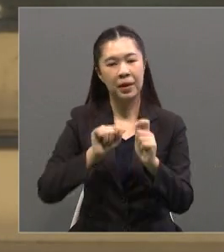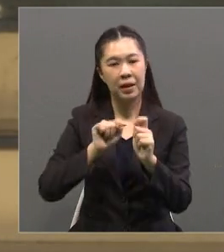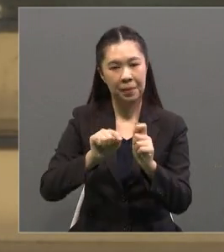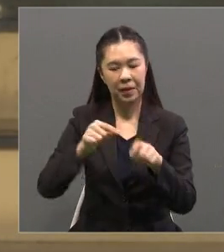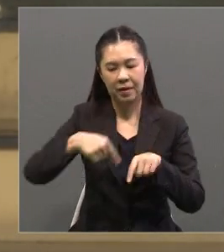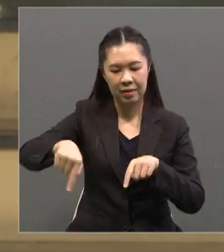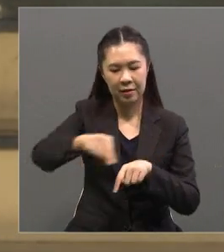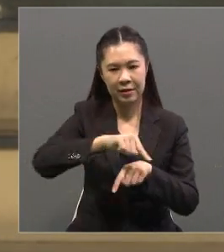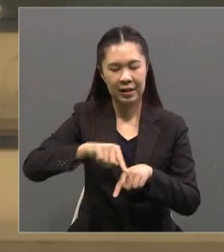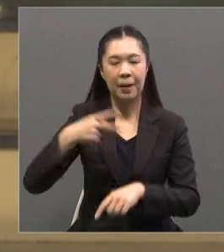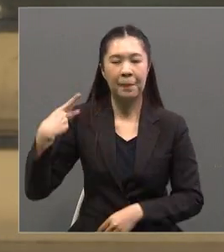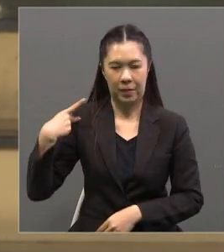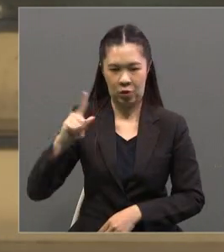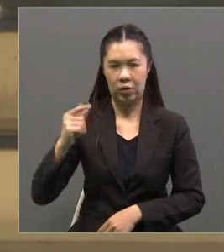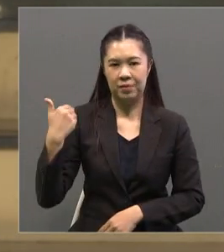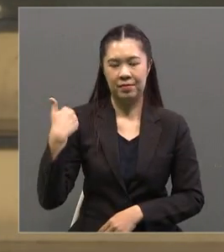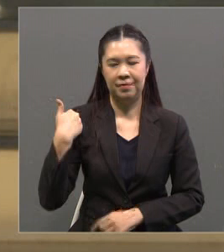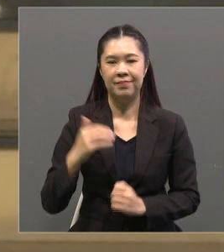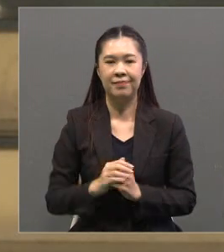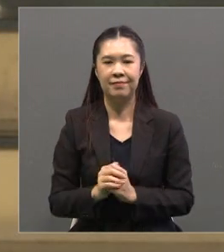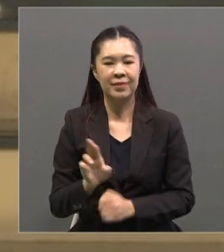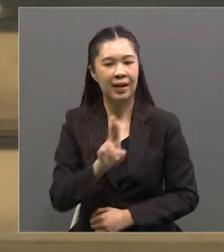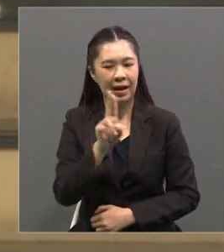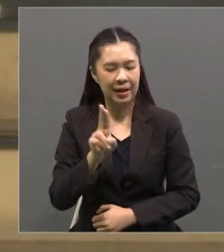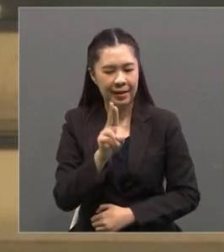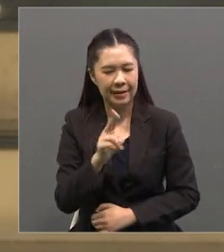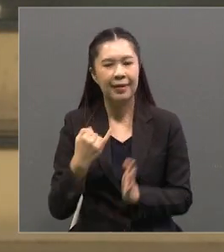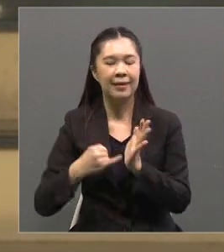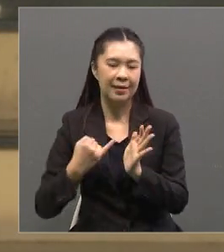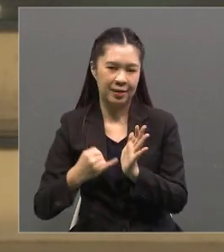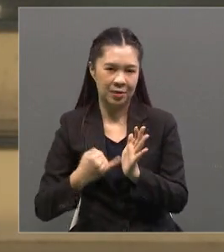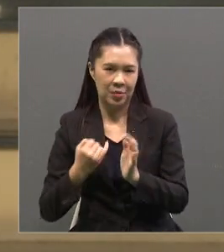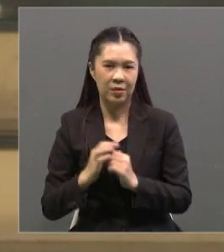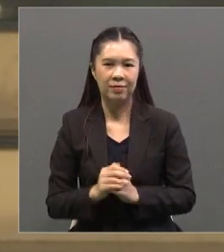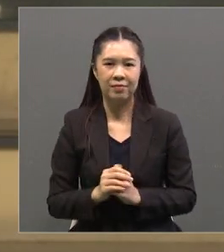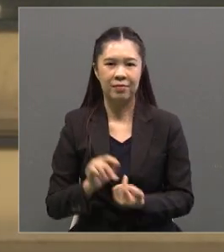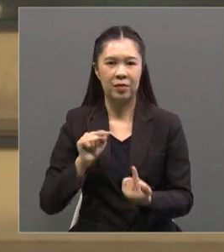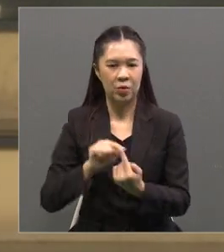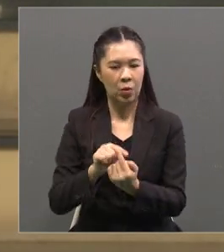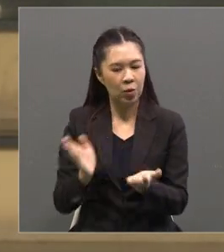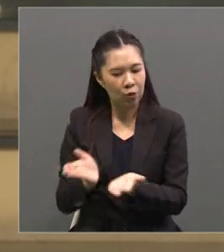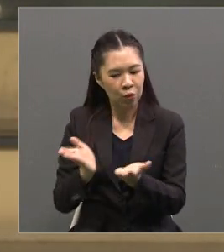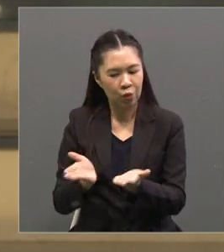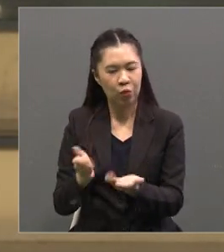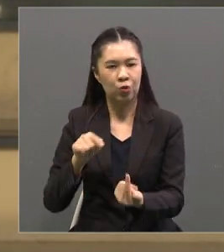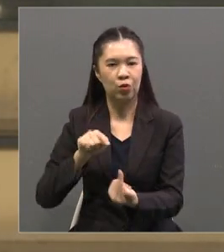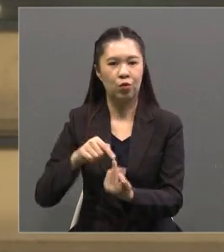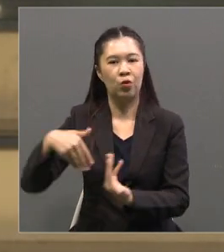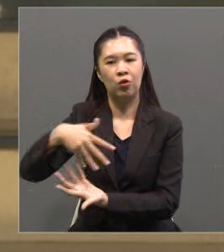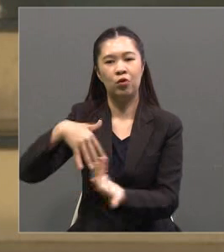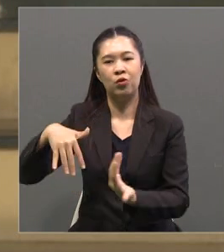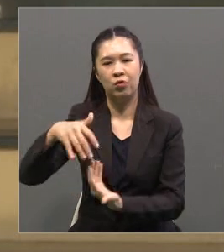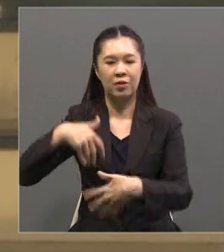บอกว่าเป็นแนวคิดที่เป็นประโยชน์ค่ะจะทำให้การใช้งานเนี่ยสะดวกขึ้นแต่ว่ายังคงยึดกรอบการกระตุ้นเศรษฐกิจชุมชนฐานราก